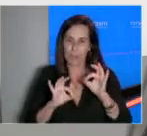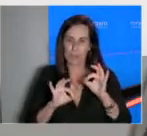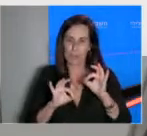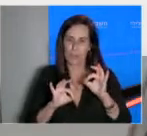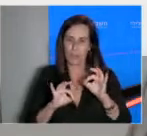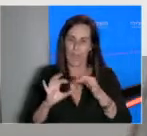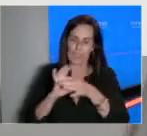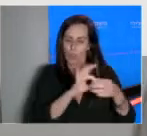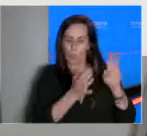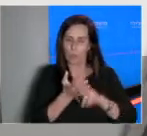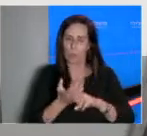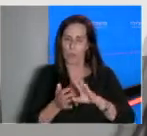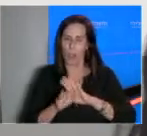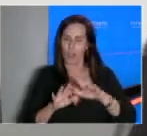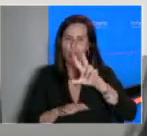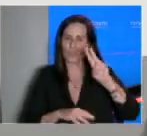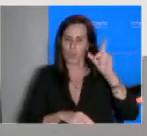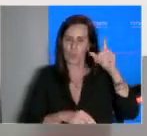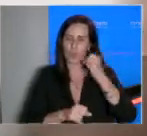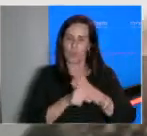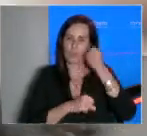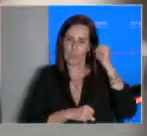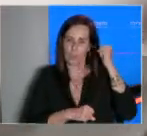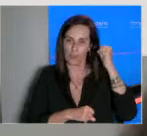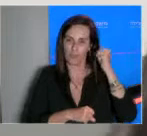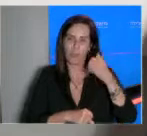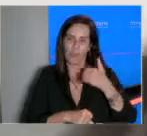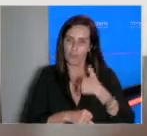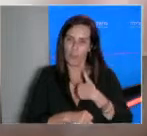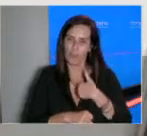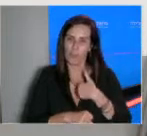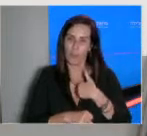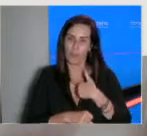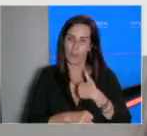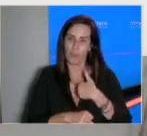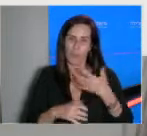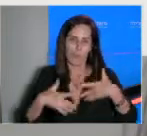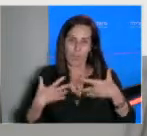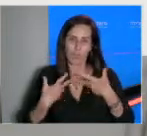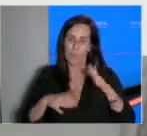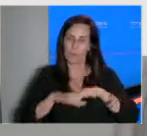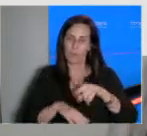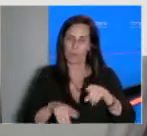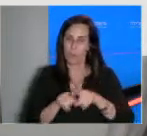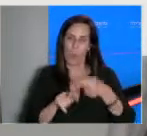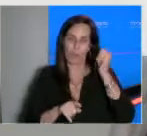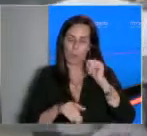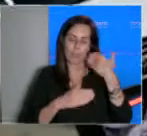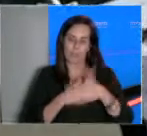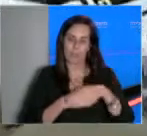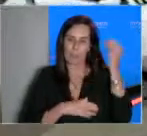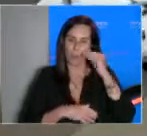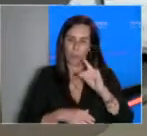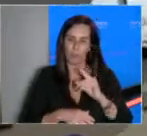הזה הוא ציטוט מדויק, אני רק 32 שנה עובדת סוציאלית, ואני נרגשת מהמקצוע הזה, כאילו אתמול סיימתי את